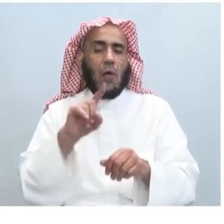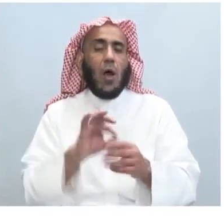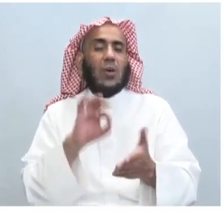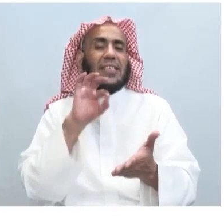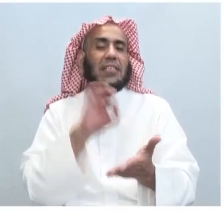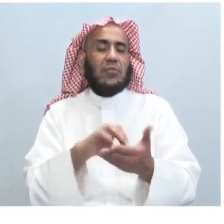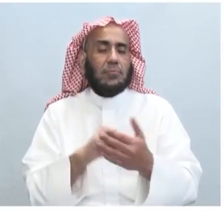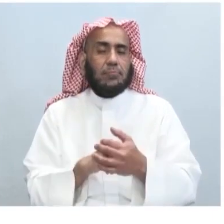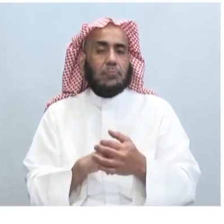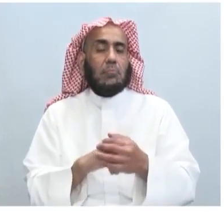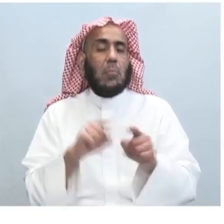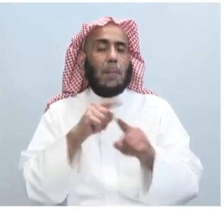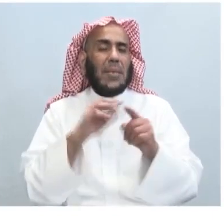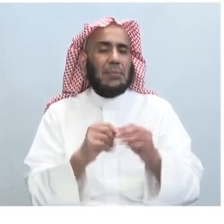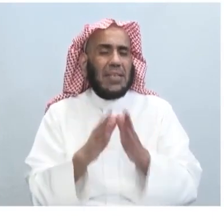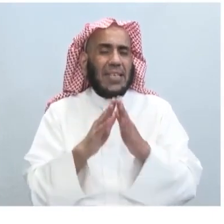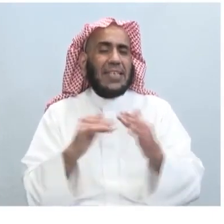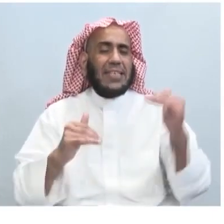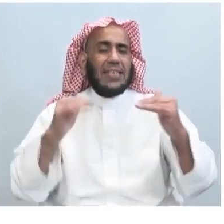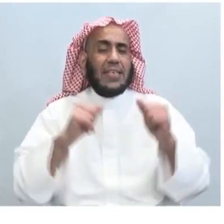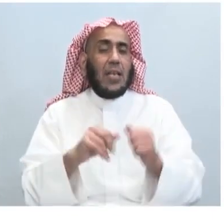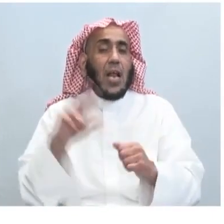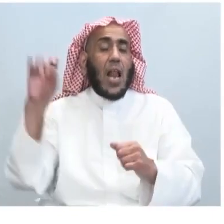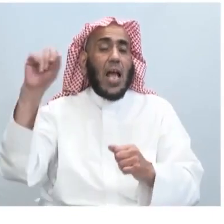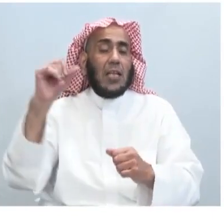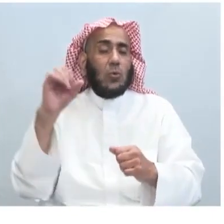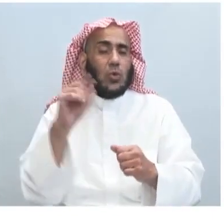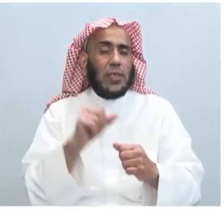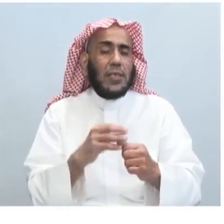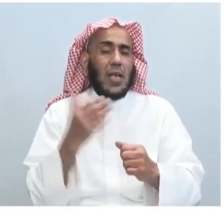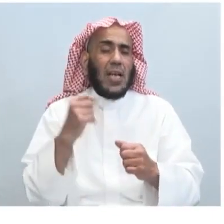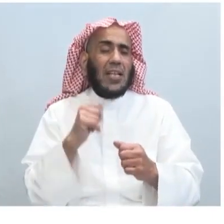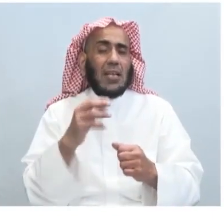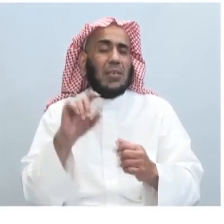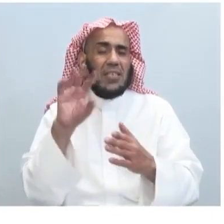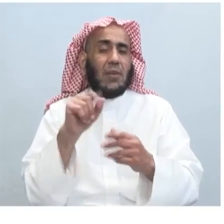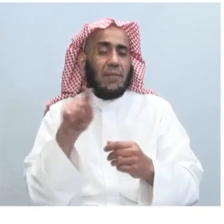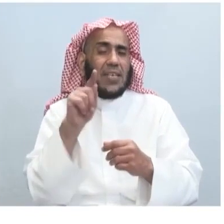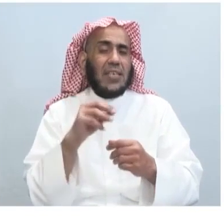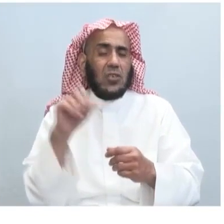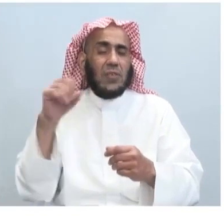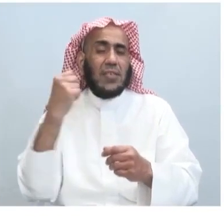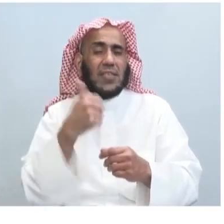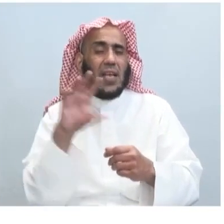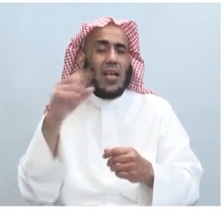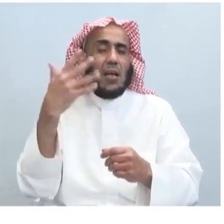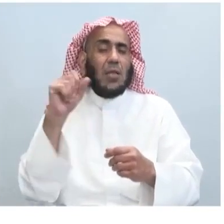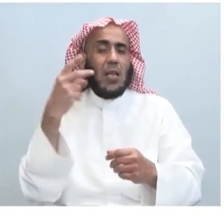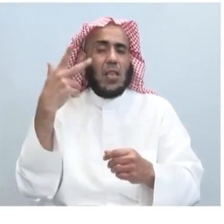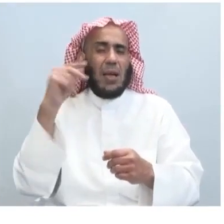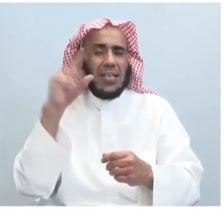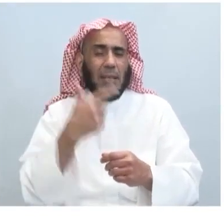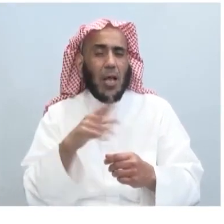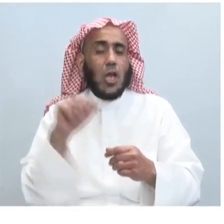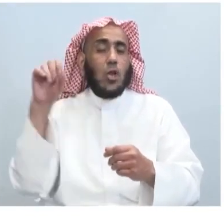الصفر بالنسبه لتركيز الاتزان للهيدروجين كانت القيمه 0.065 87